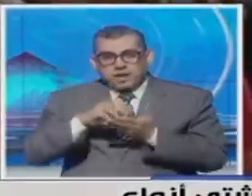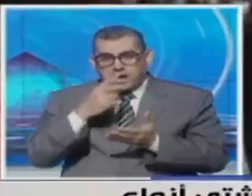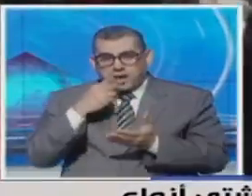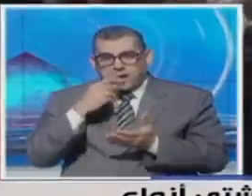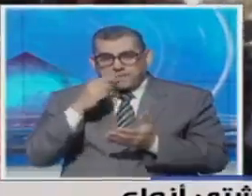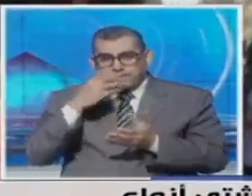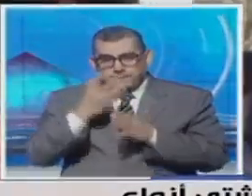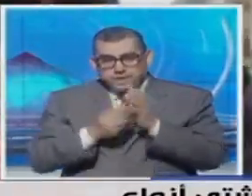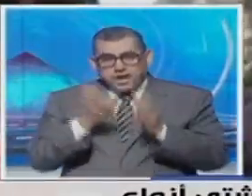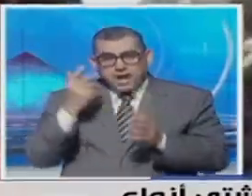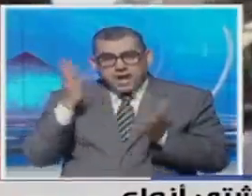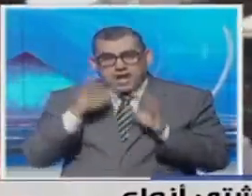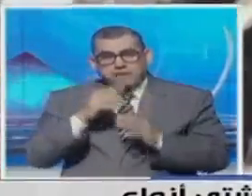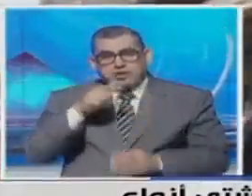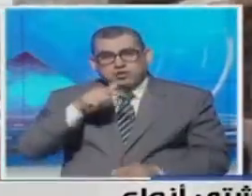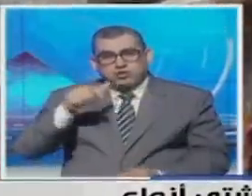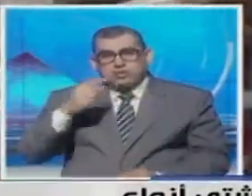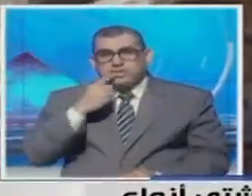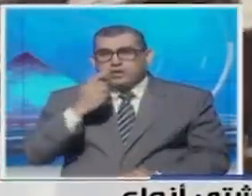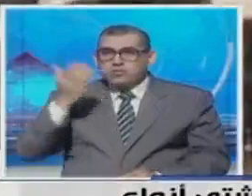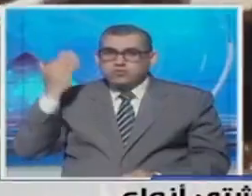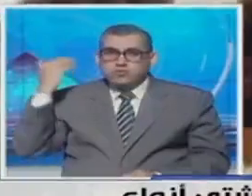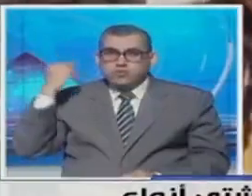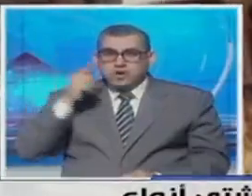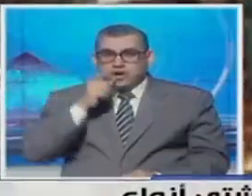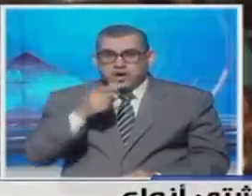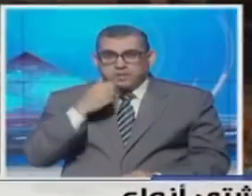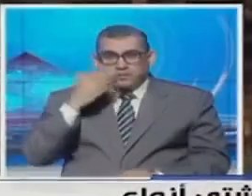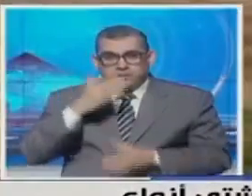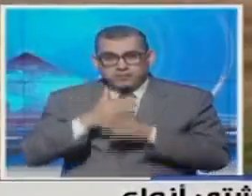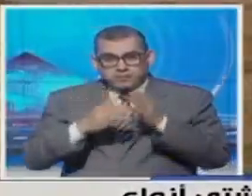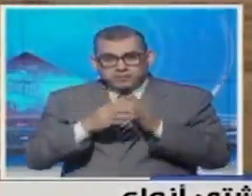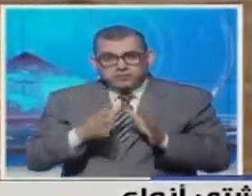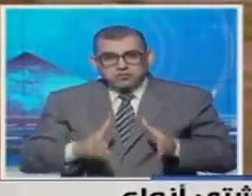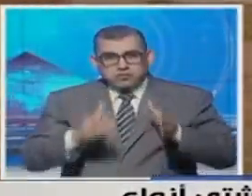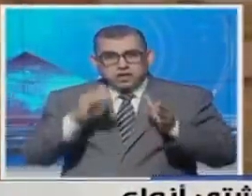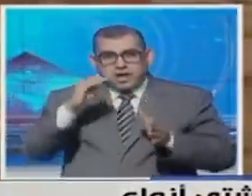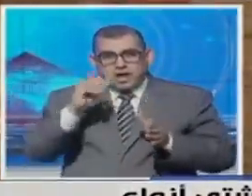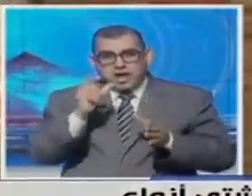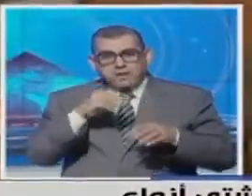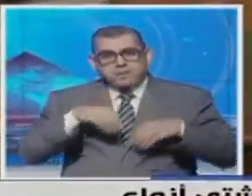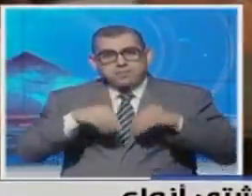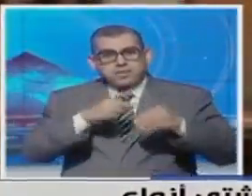ذلك قبل أكثر من 600 عام عندما أراد بناء خان يباع فيه